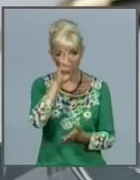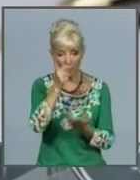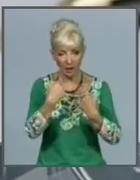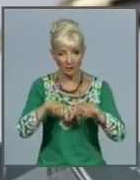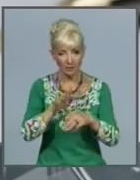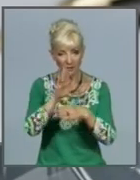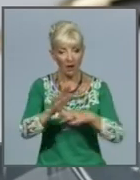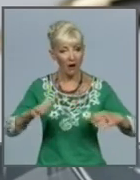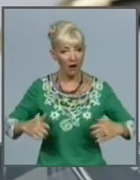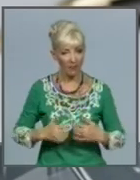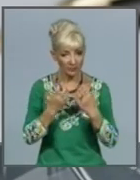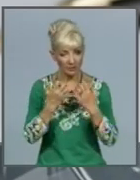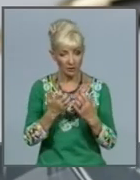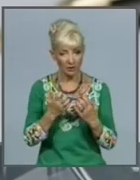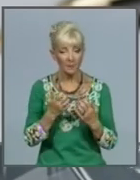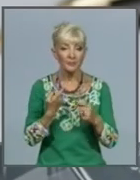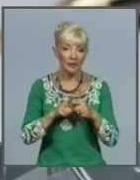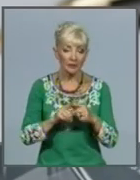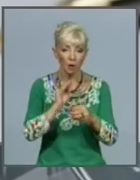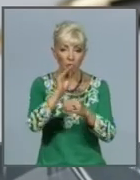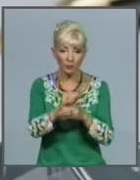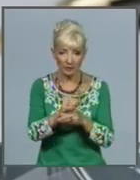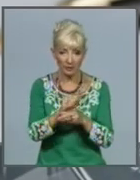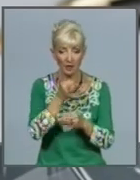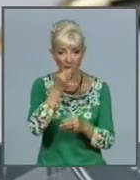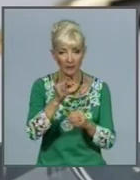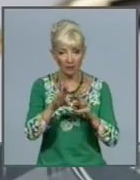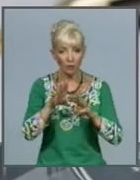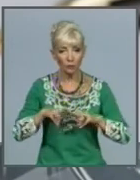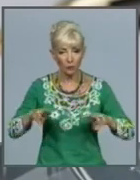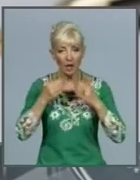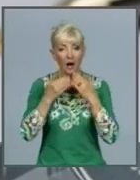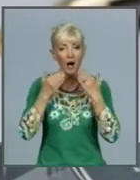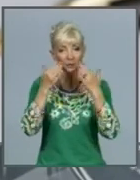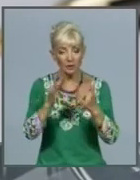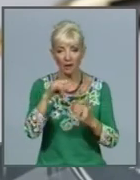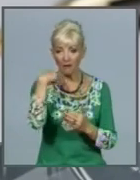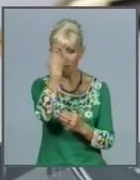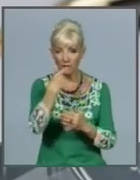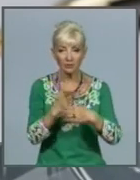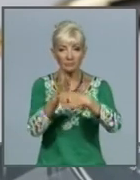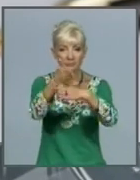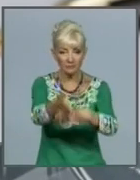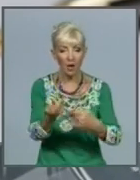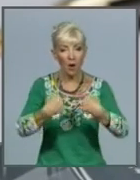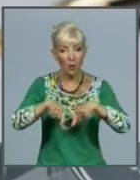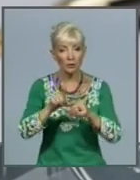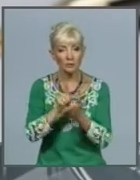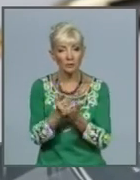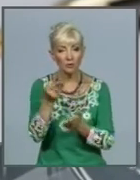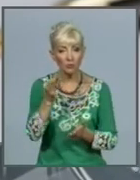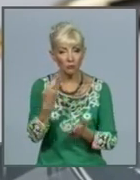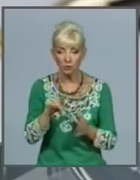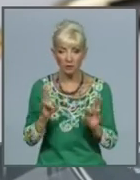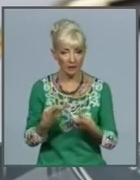автоматично. Тобто додатково, зазначають в уряді, звертатись та особисто відвідувати органи пенсійного фонду не потрібно. А